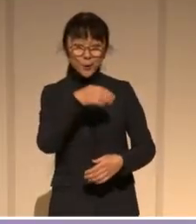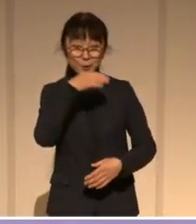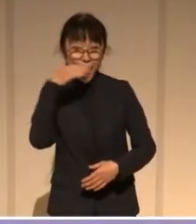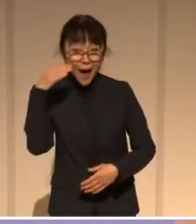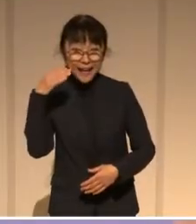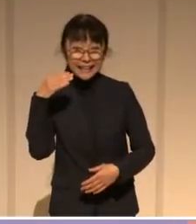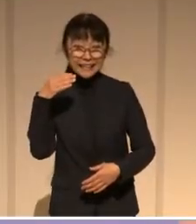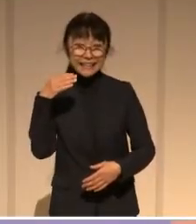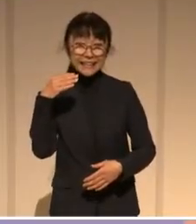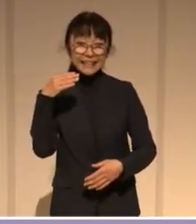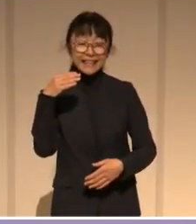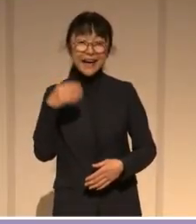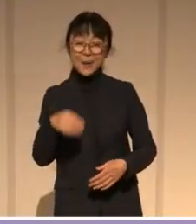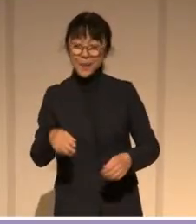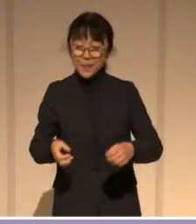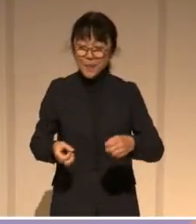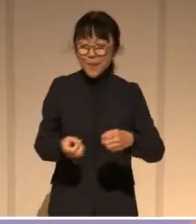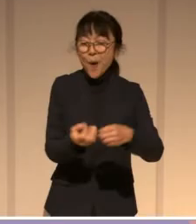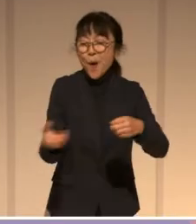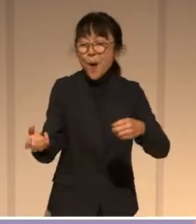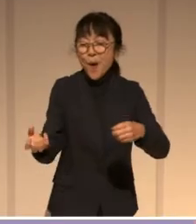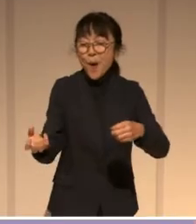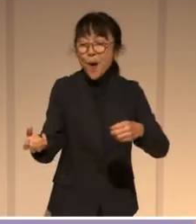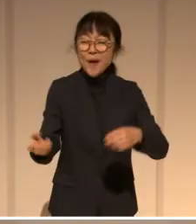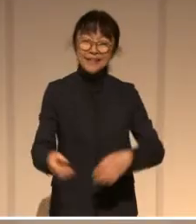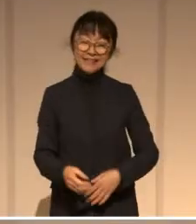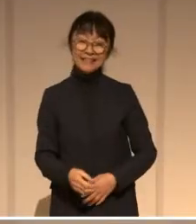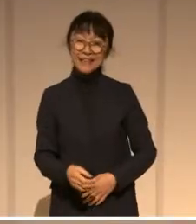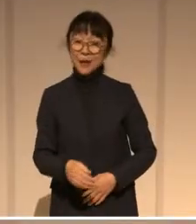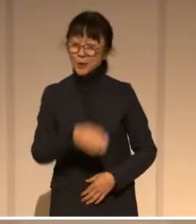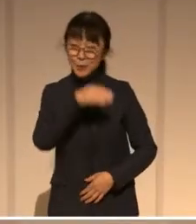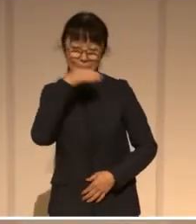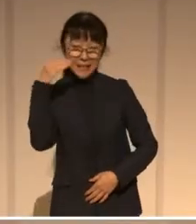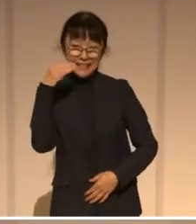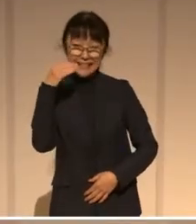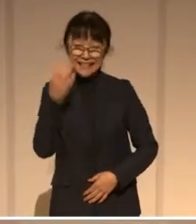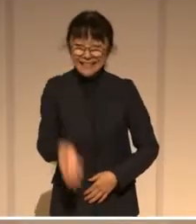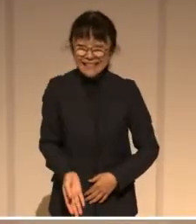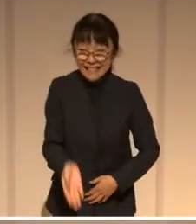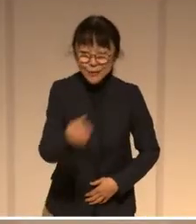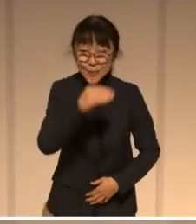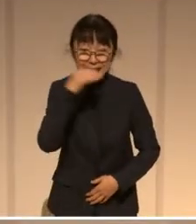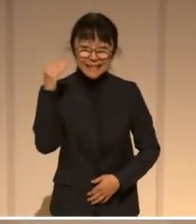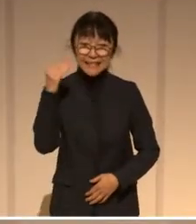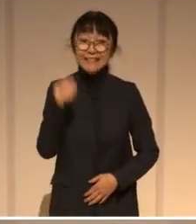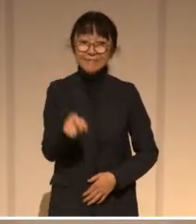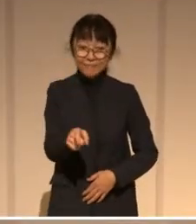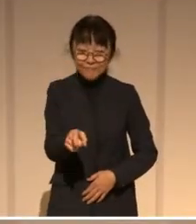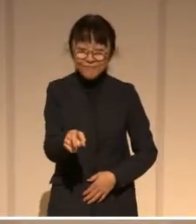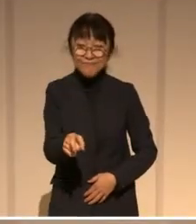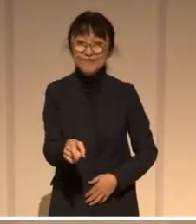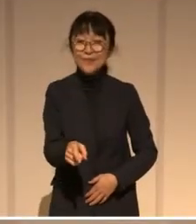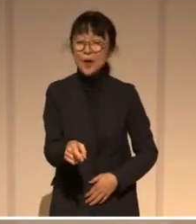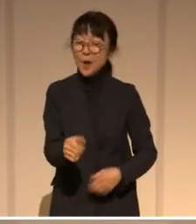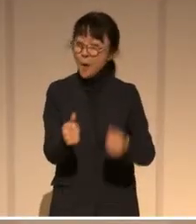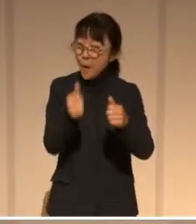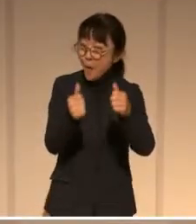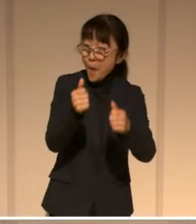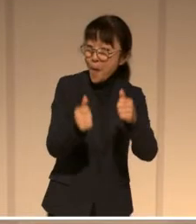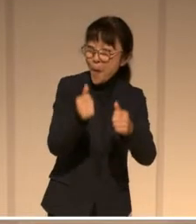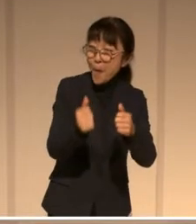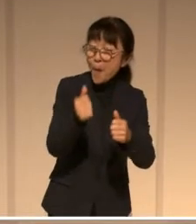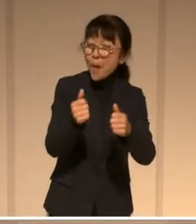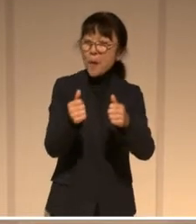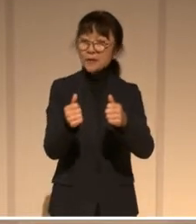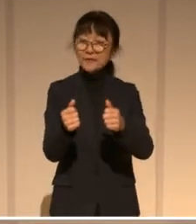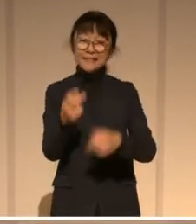神原さんに弾かれましたいやでもナイスプレーでしたね大呼びますよねー勝負です去って動いて